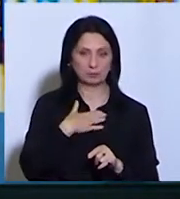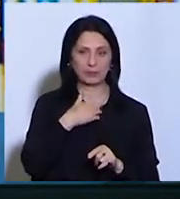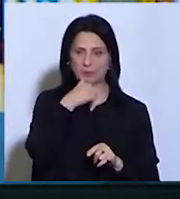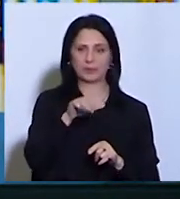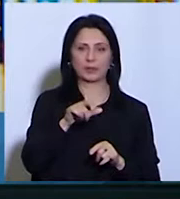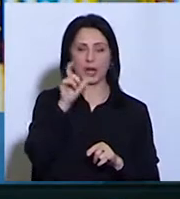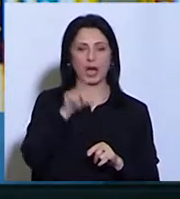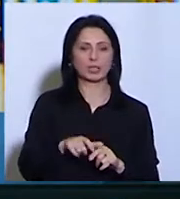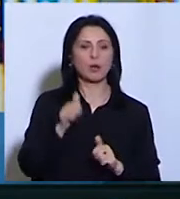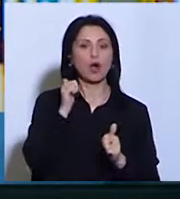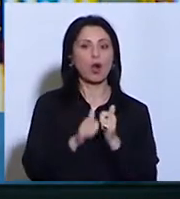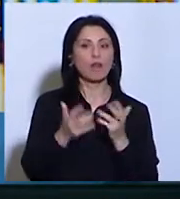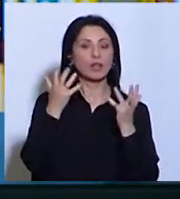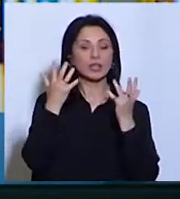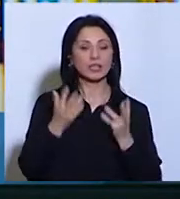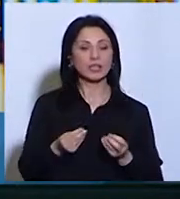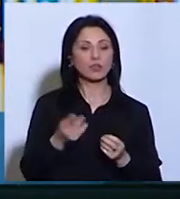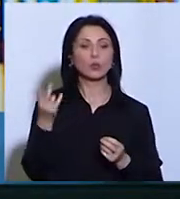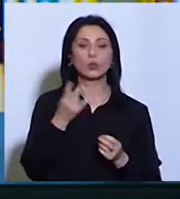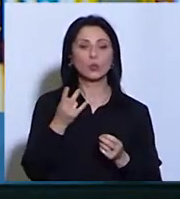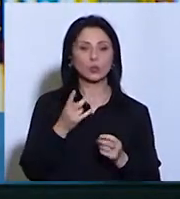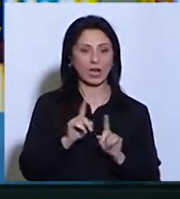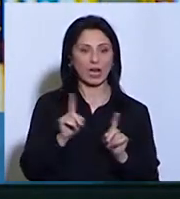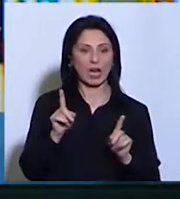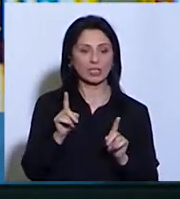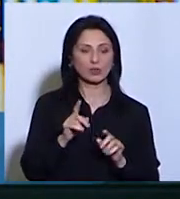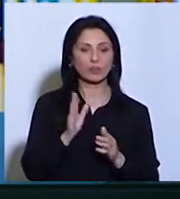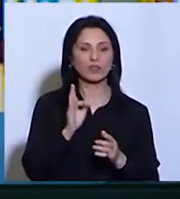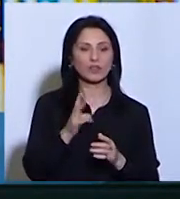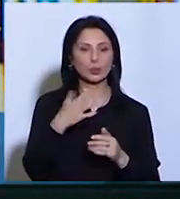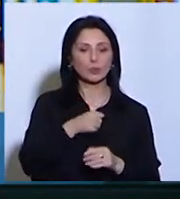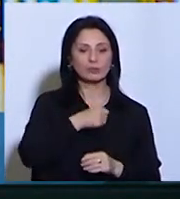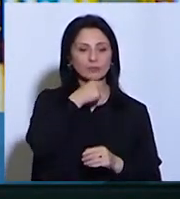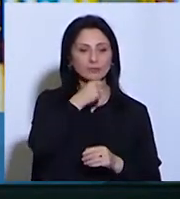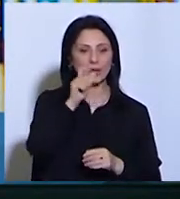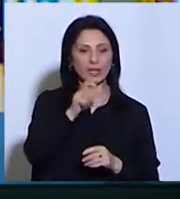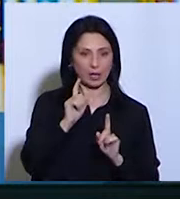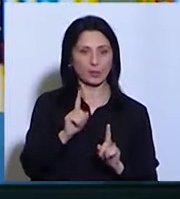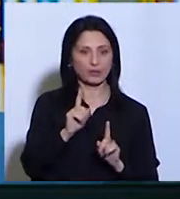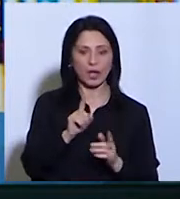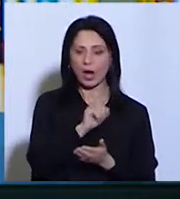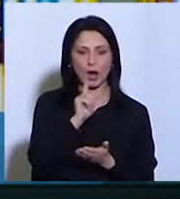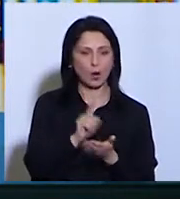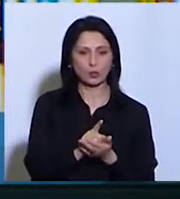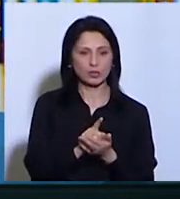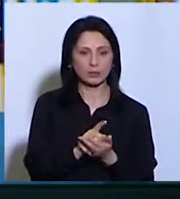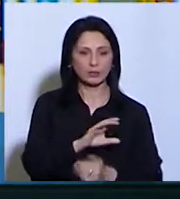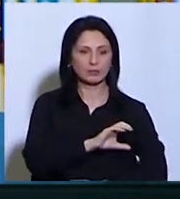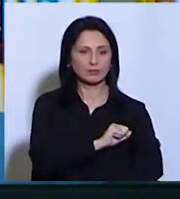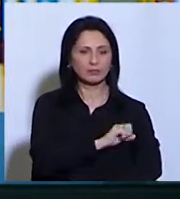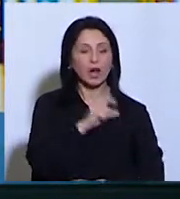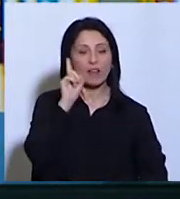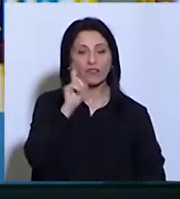თითოეულმა ადამიანმა ყოველდღიურად უნდა, განსაკუთრებით ხედულობაში მაქვს მე უკვე მოზრდილი ასაკის ადამიანები, აუცილებელია რომ გავიზომოთ